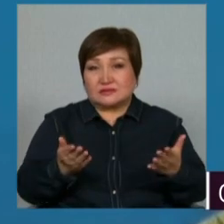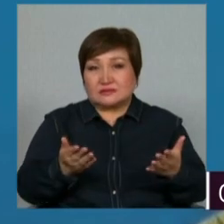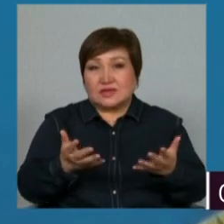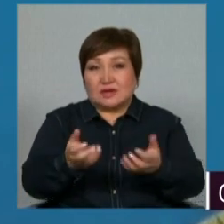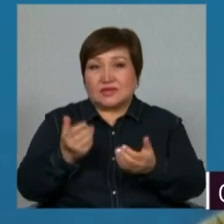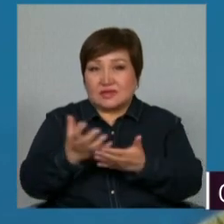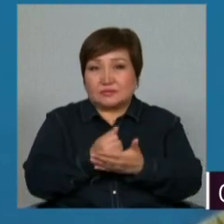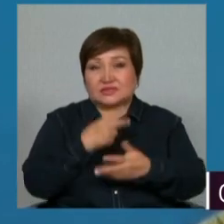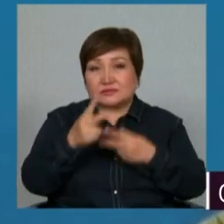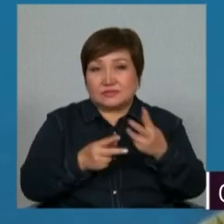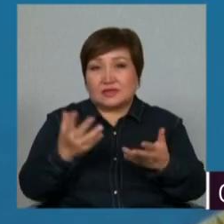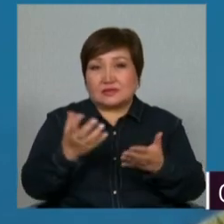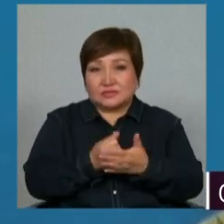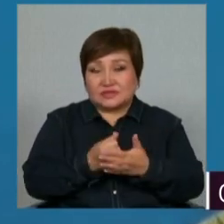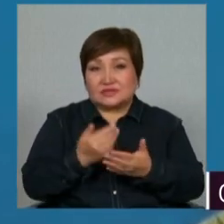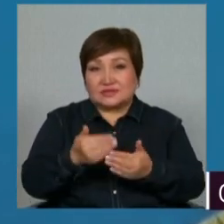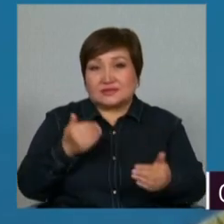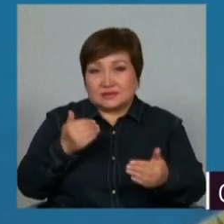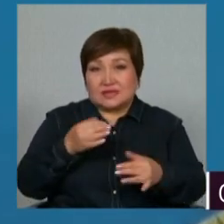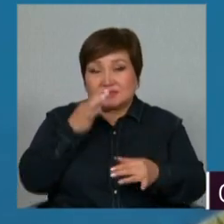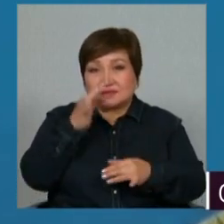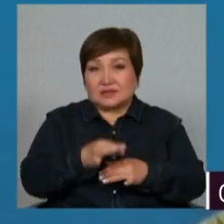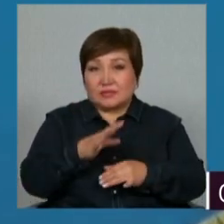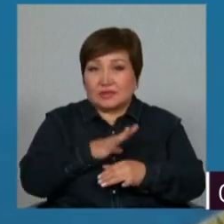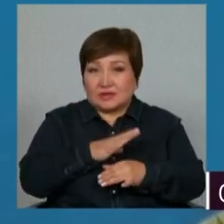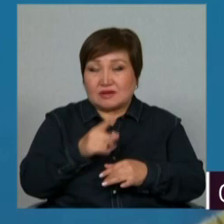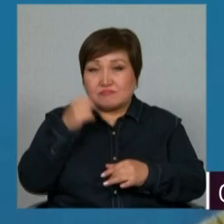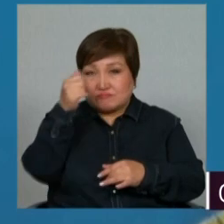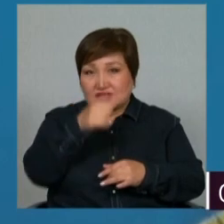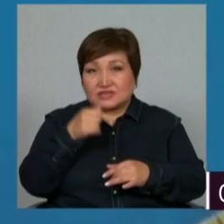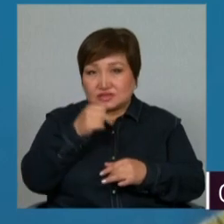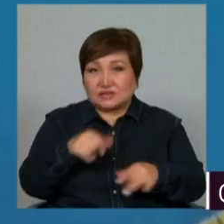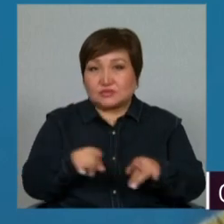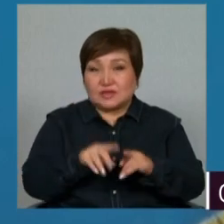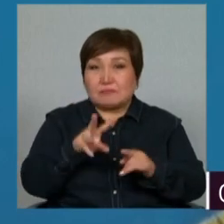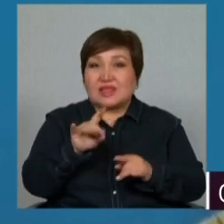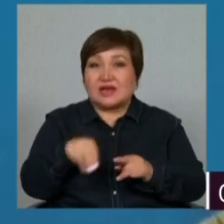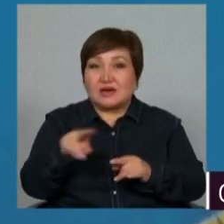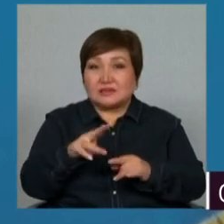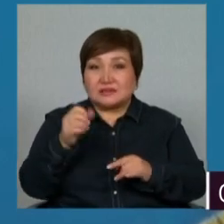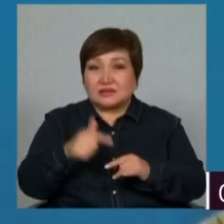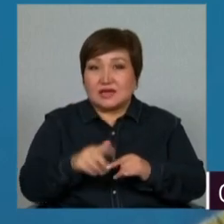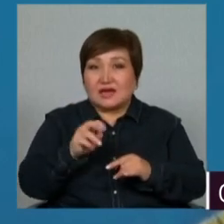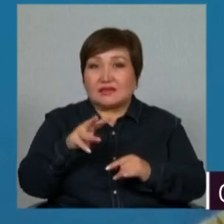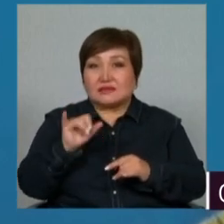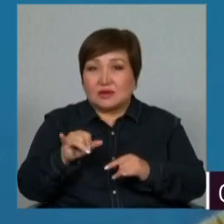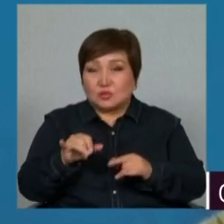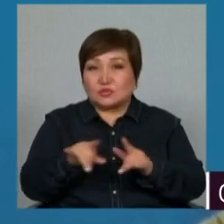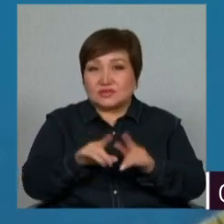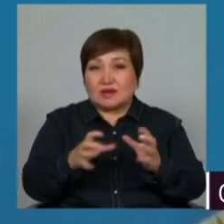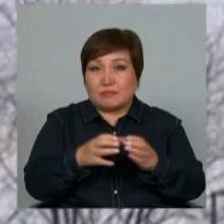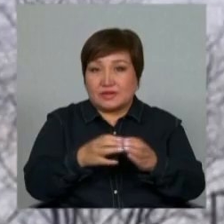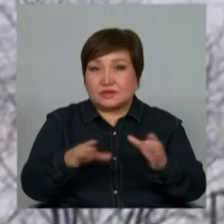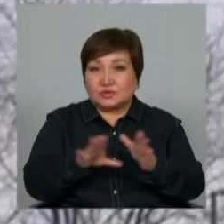қабылдап алып жатырмыз. Жоғарыда айтып өттім. Былтырғы жылдың өзінде біз миллиард теңгеге Алатау жарық компаниясына осындай